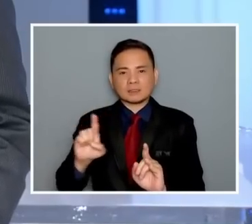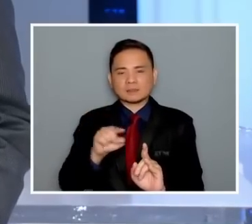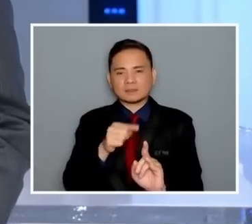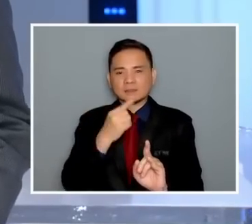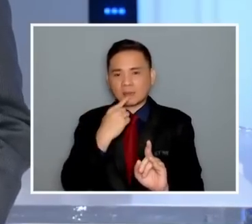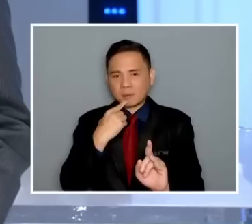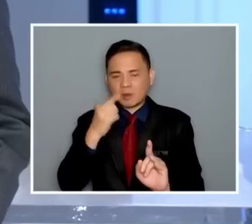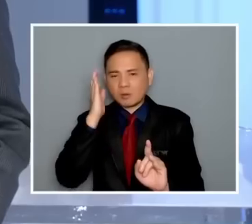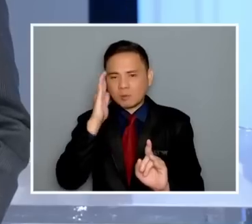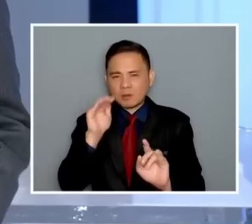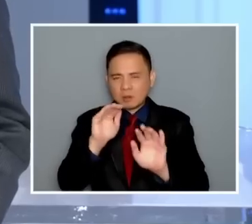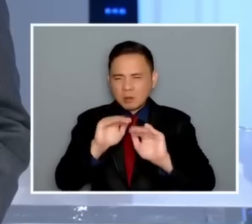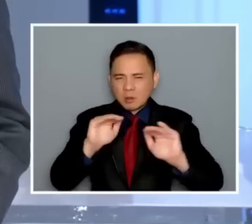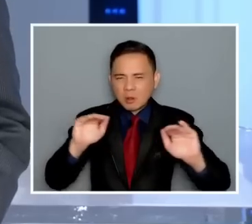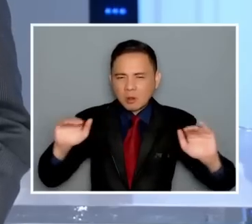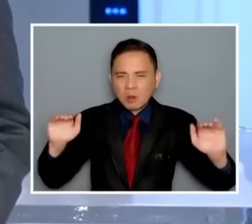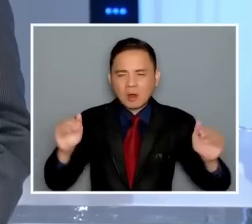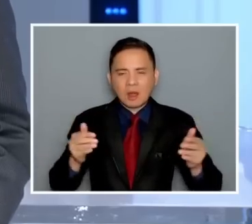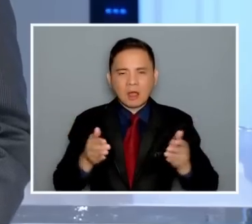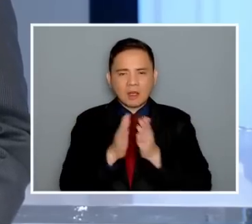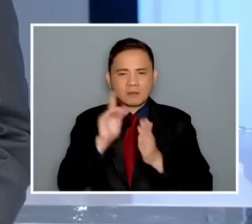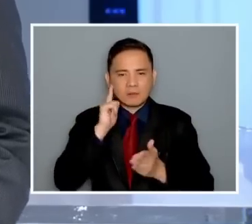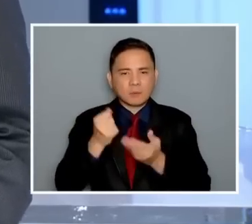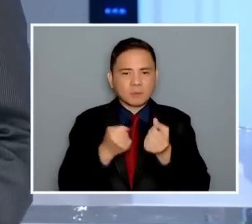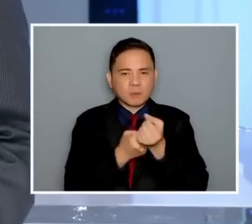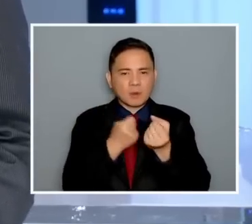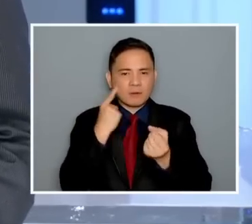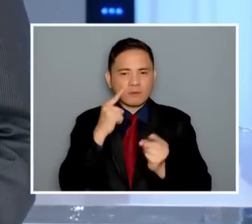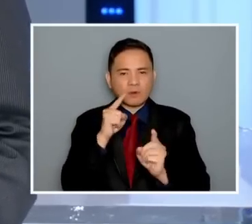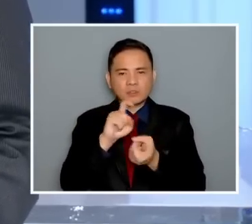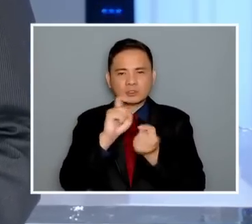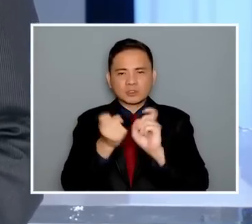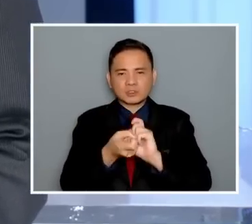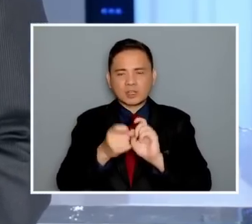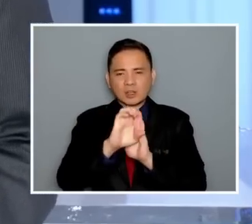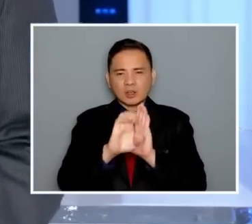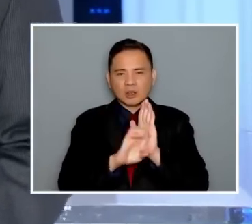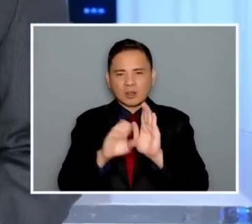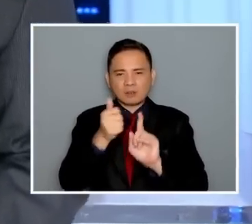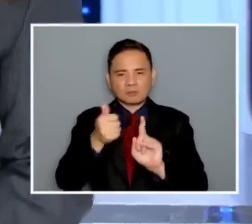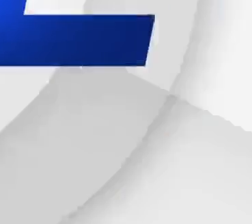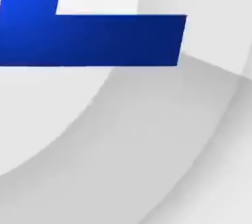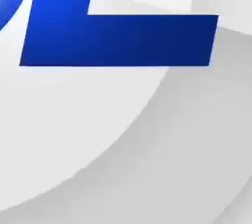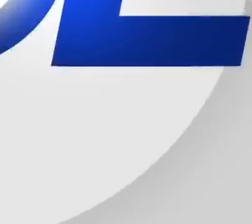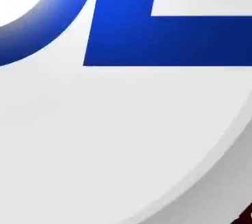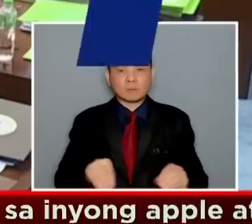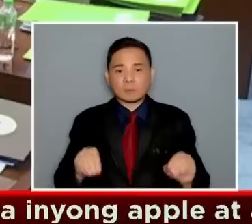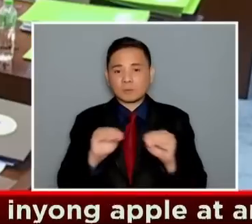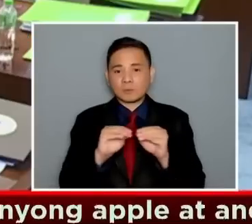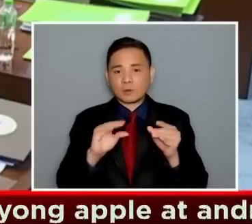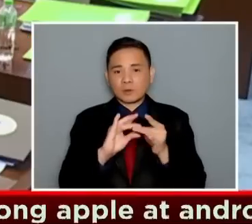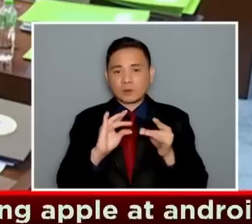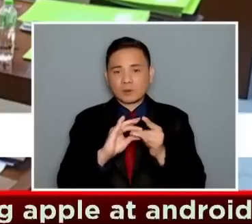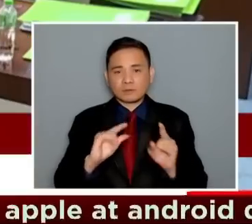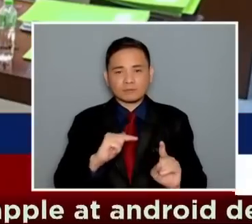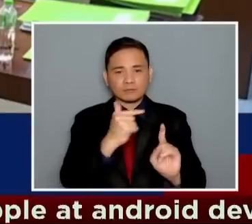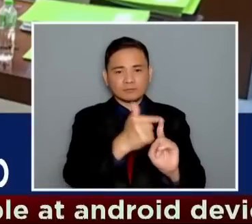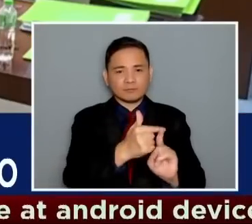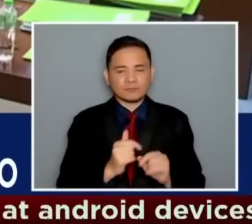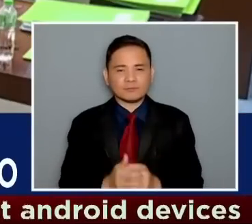suporta para sa Chacha. Nagpa-patrol, Sherry On Torres.